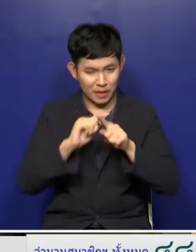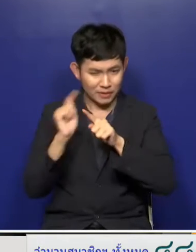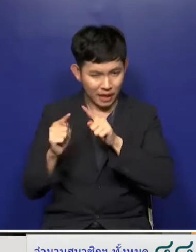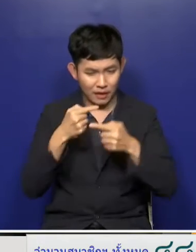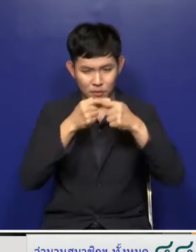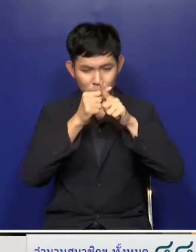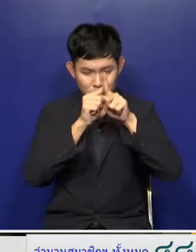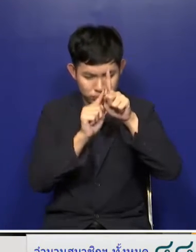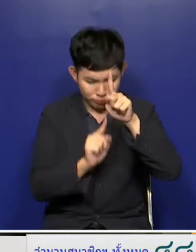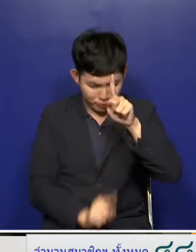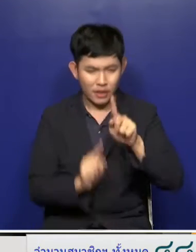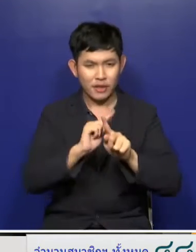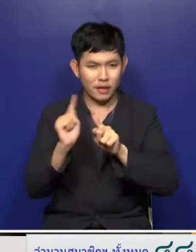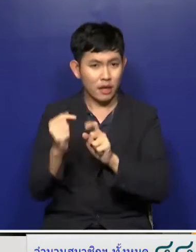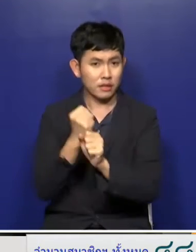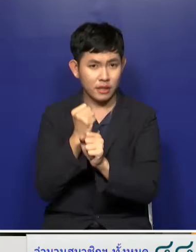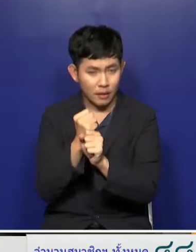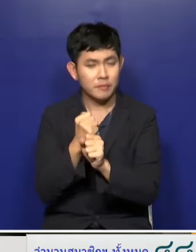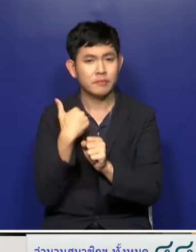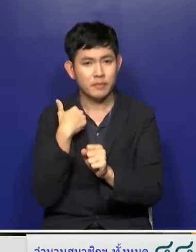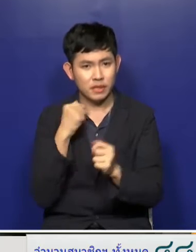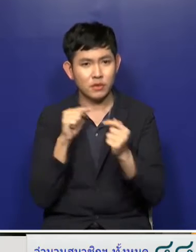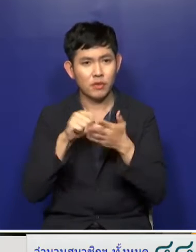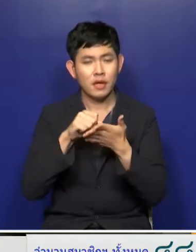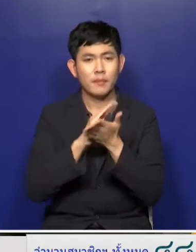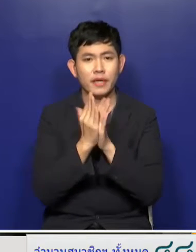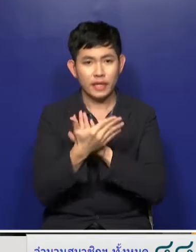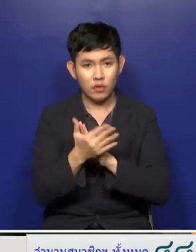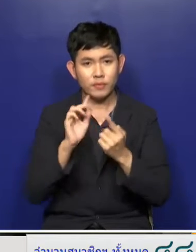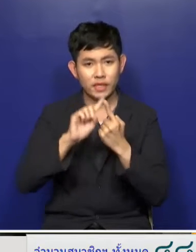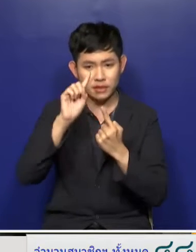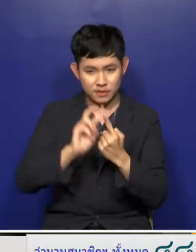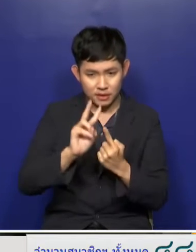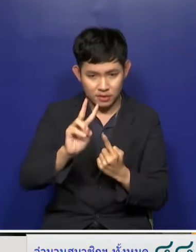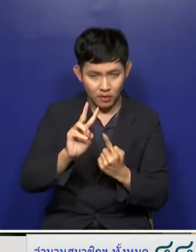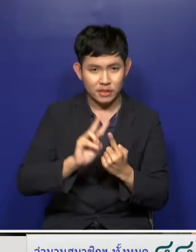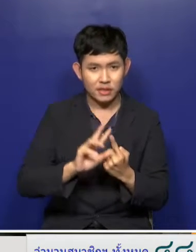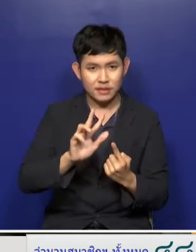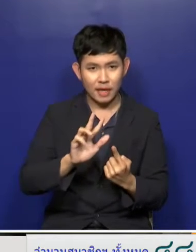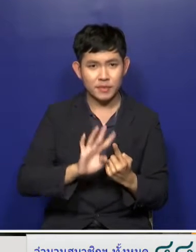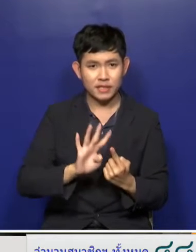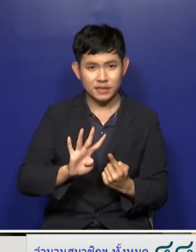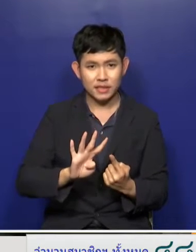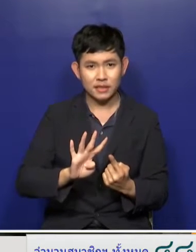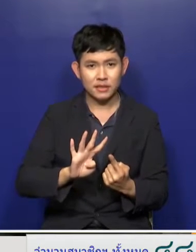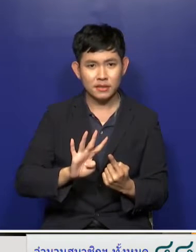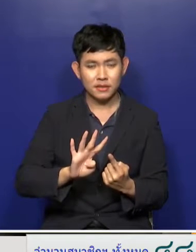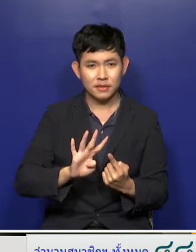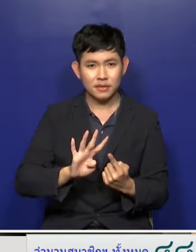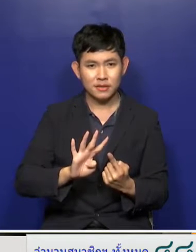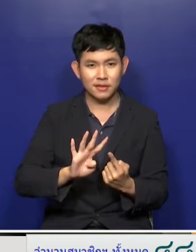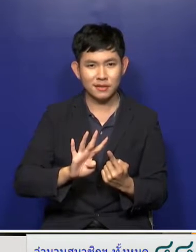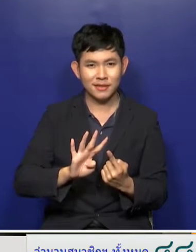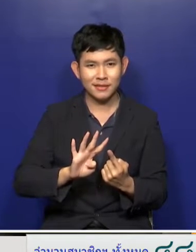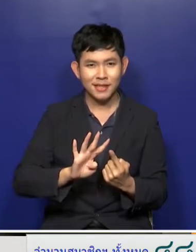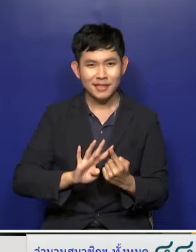นะครับในกจกรรมการปฏิรูปที่ 1 ที่ 2 ที่ 3 ที่ 4เร